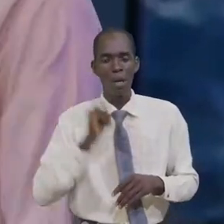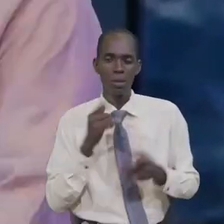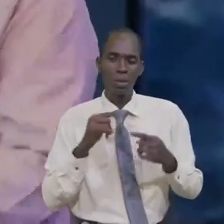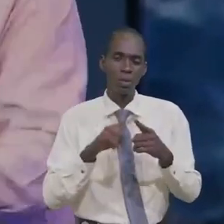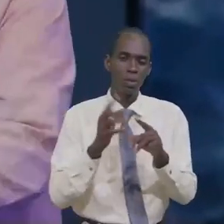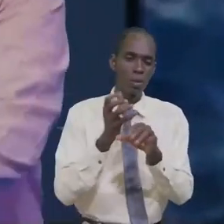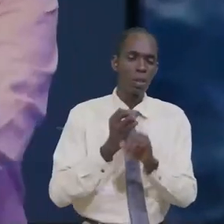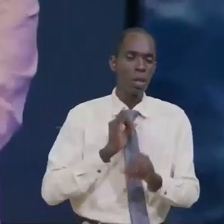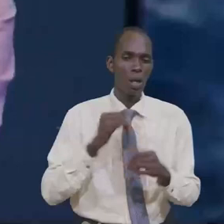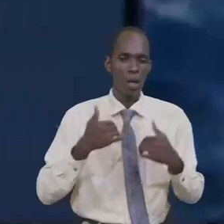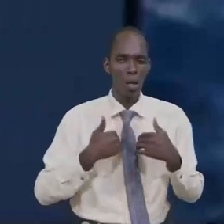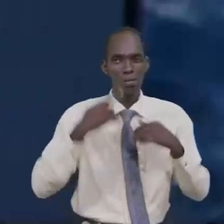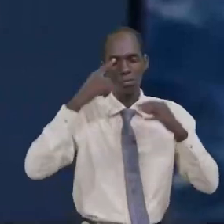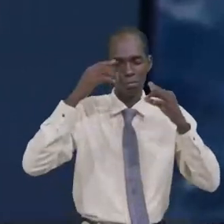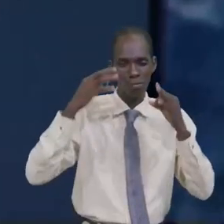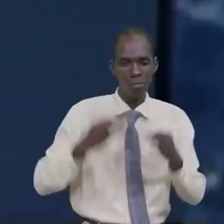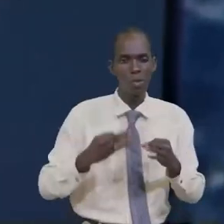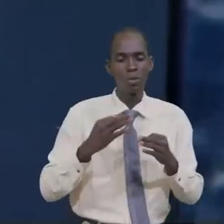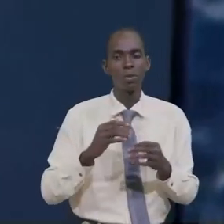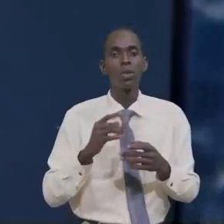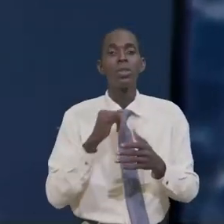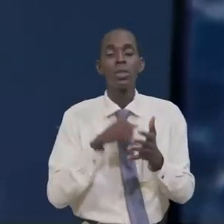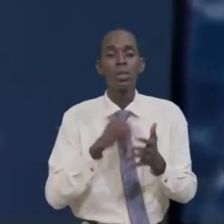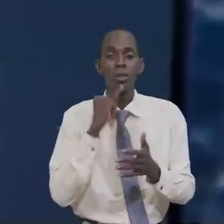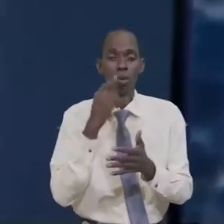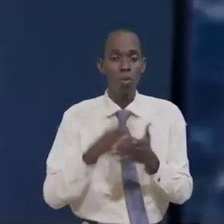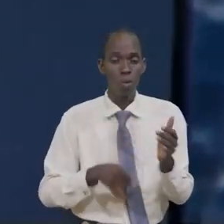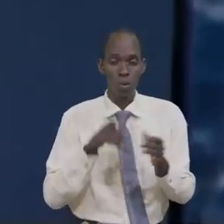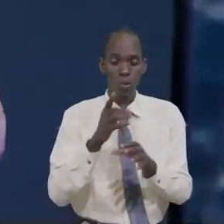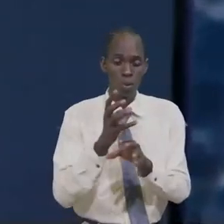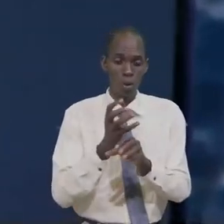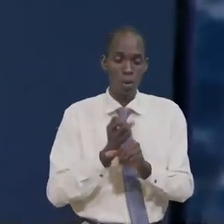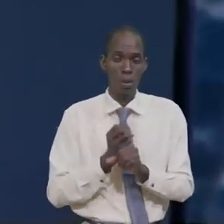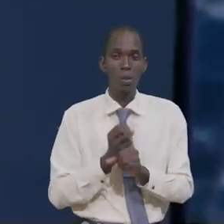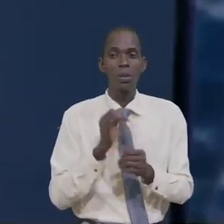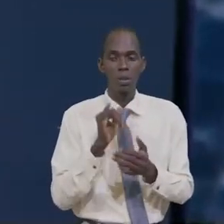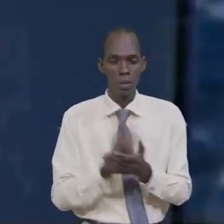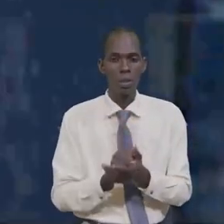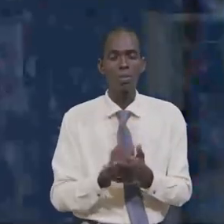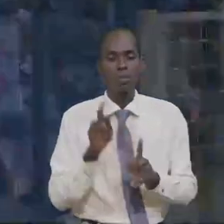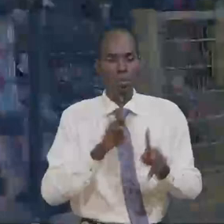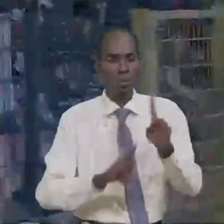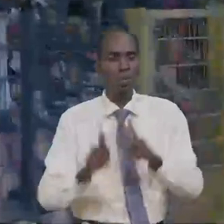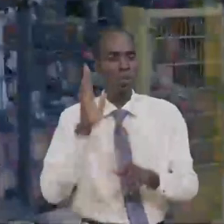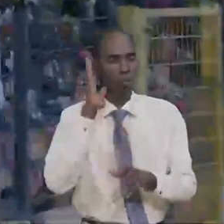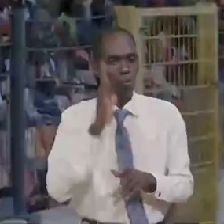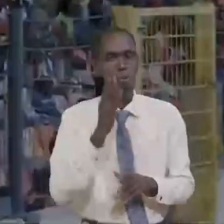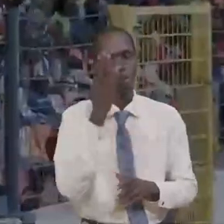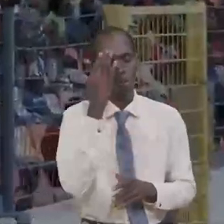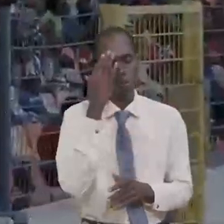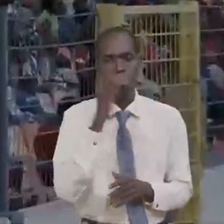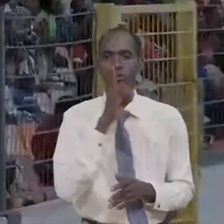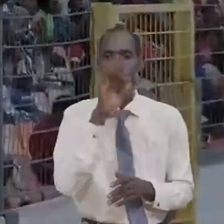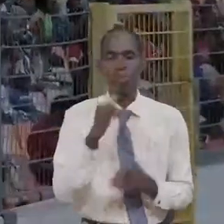cours c'est ce que vous réalisez qui parle pour vous c'est là vous atteignez